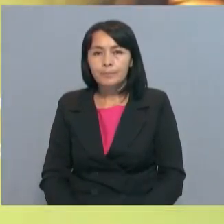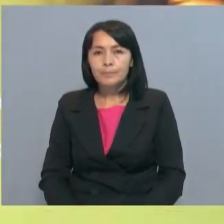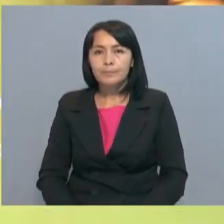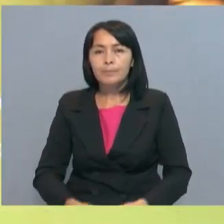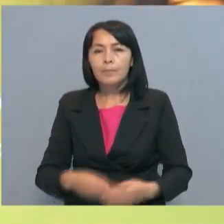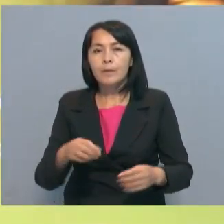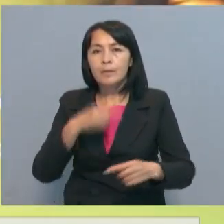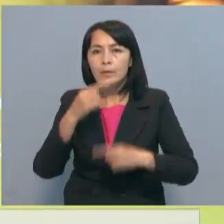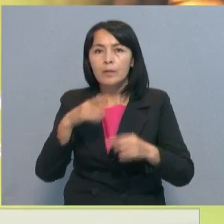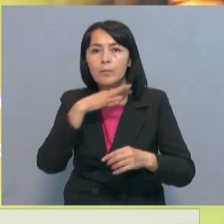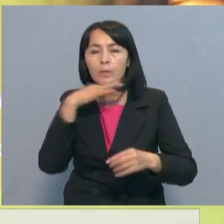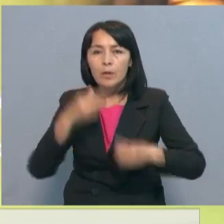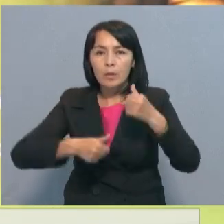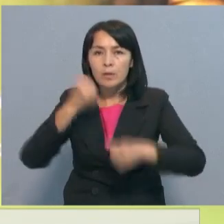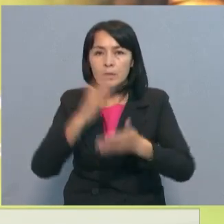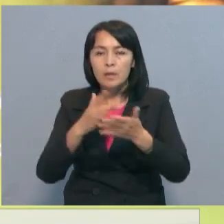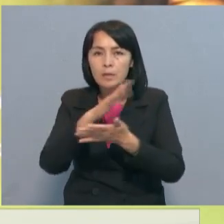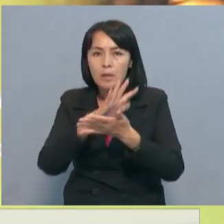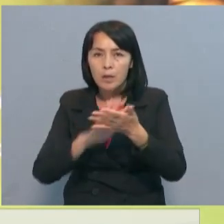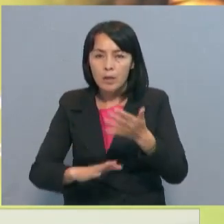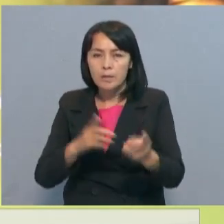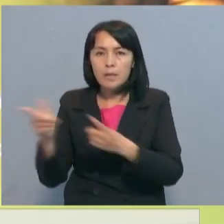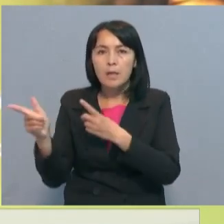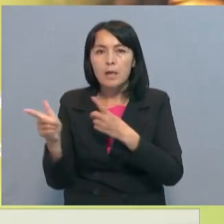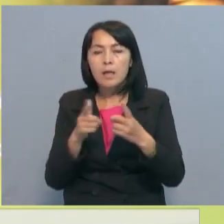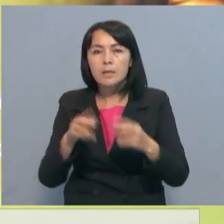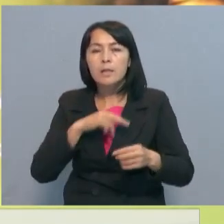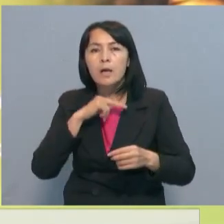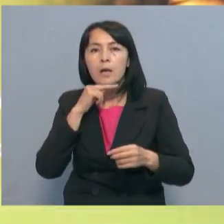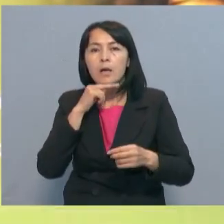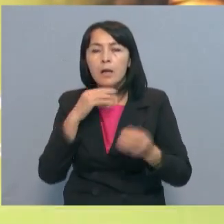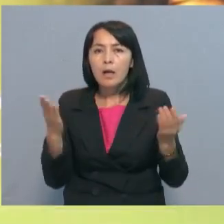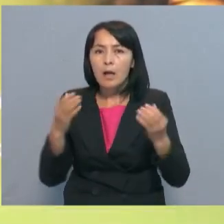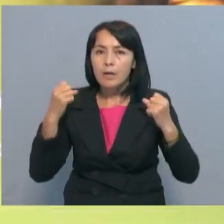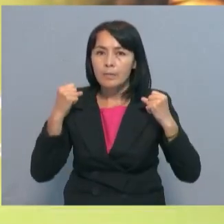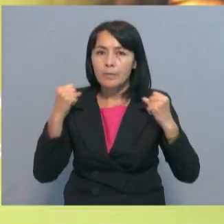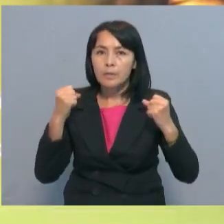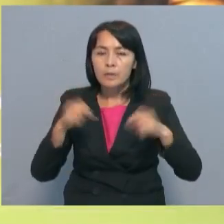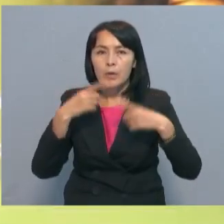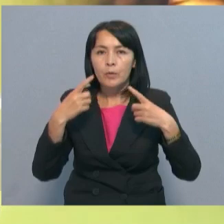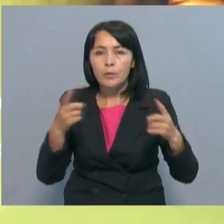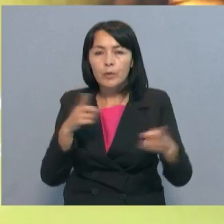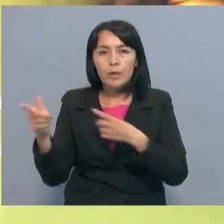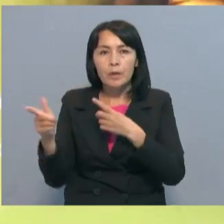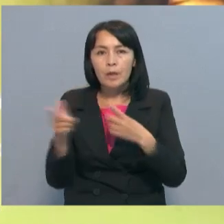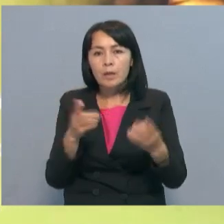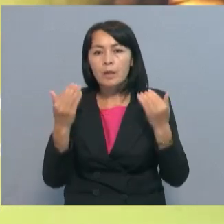Впереди у нас множество соревнований. Продолжим интенсивные тренировки, уделяя внимание как физической, так и тактической